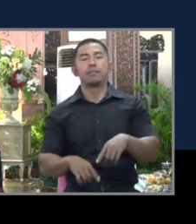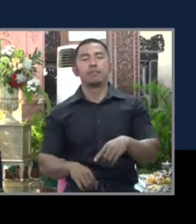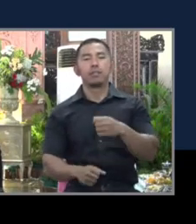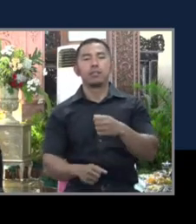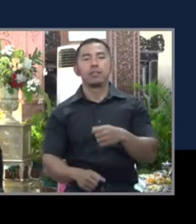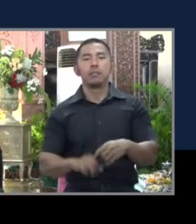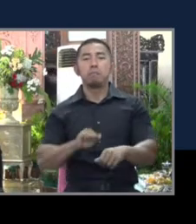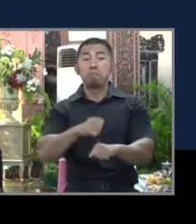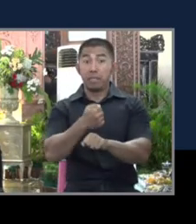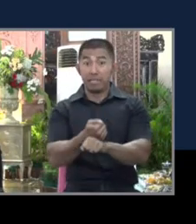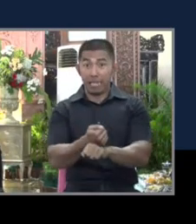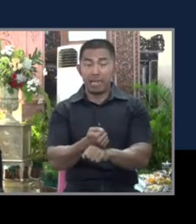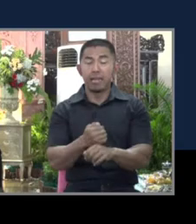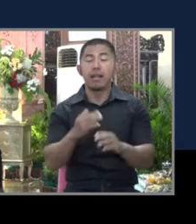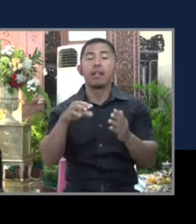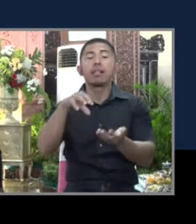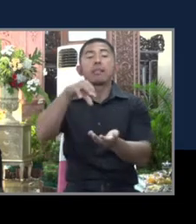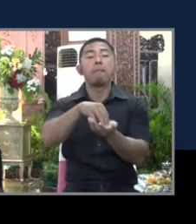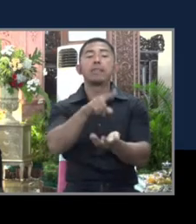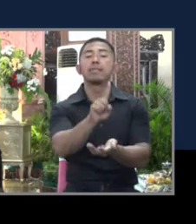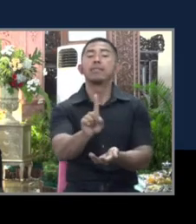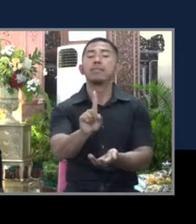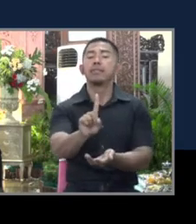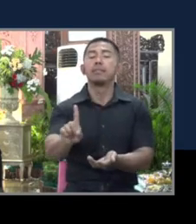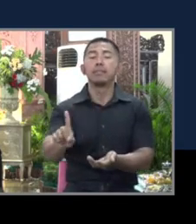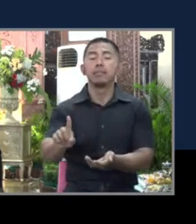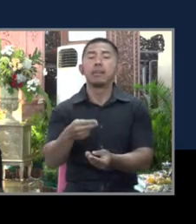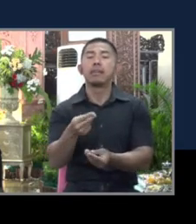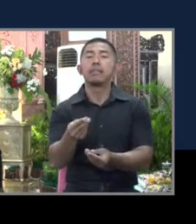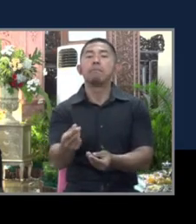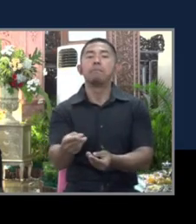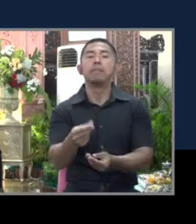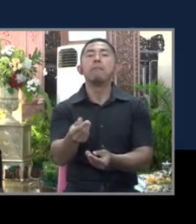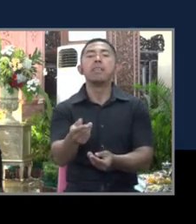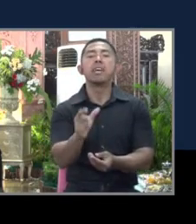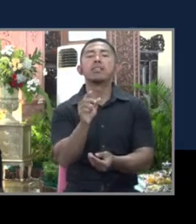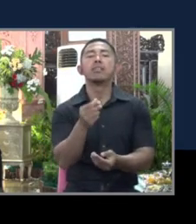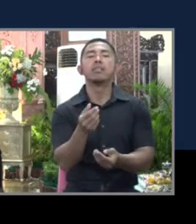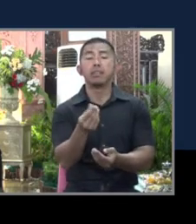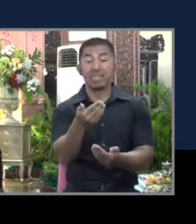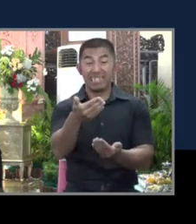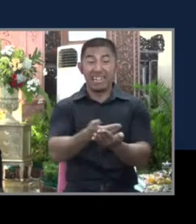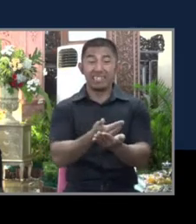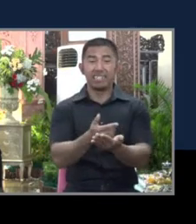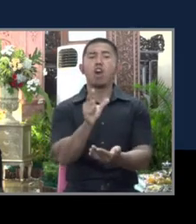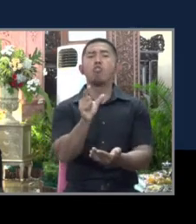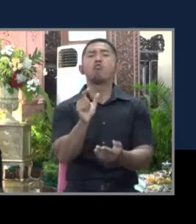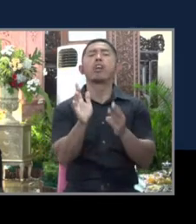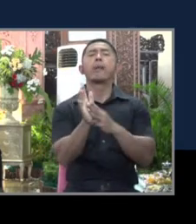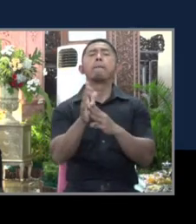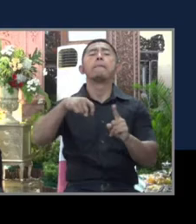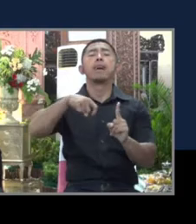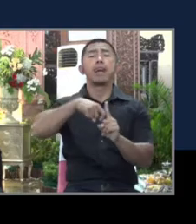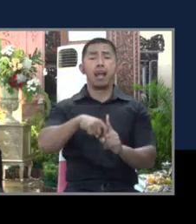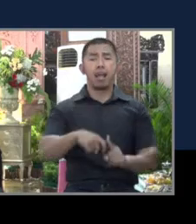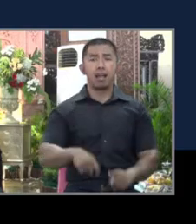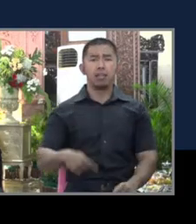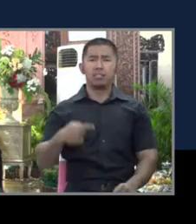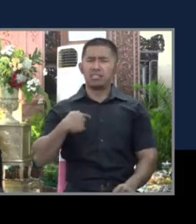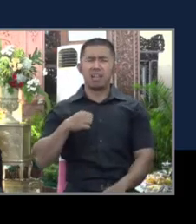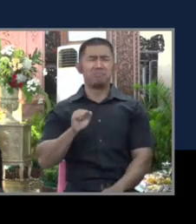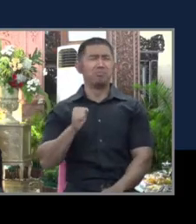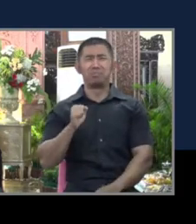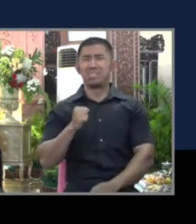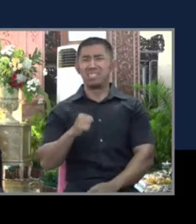di tempat panjenengan dibayar dengan UMK? Kuwi tok we. Pak Ganjar, saya belum bisa. Ya